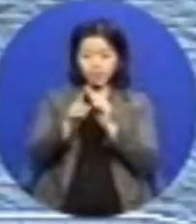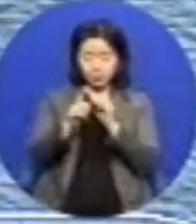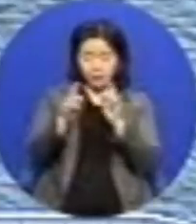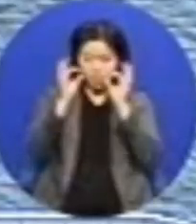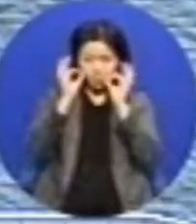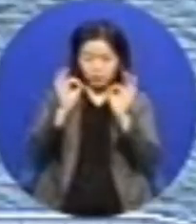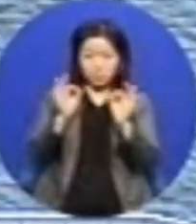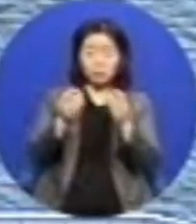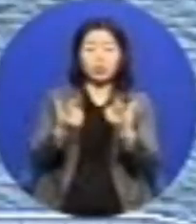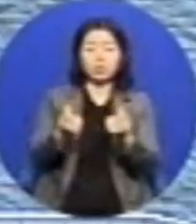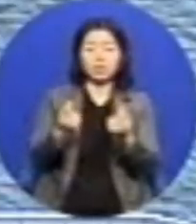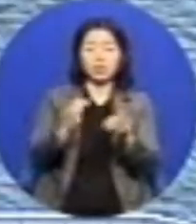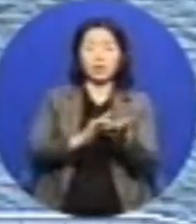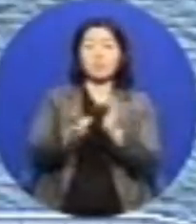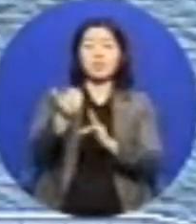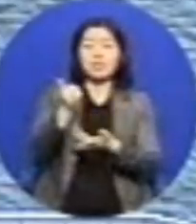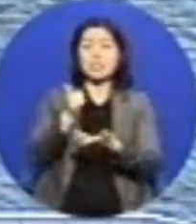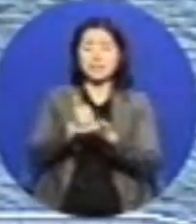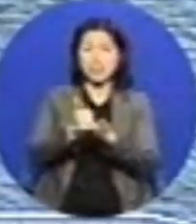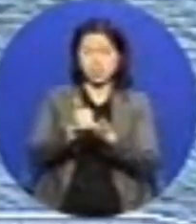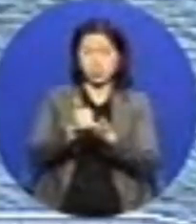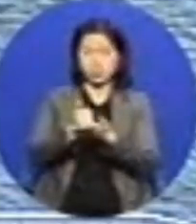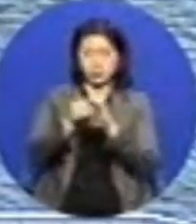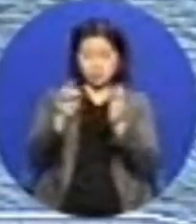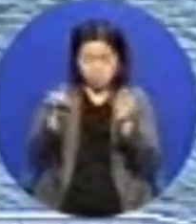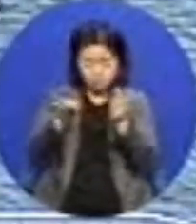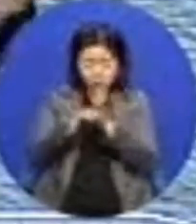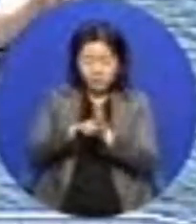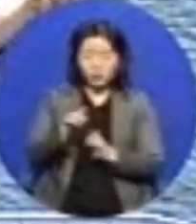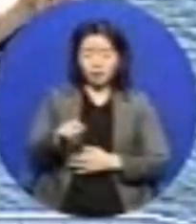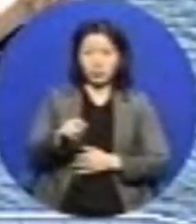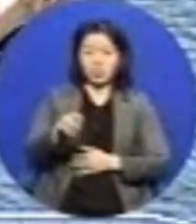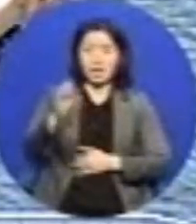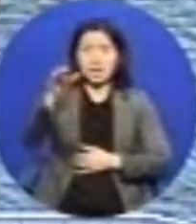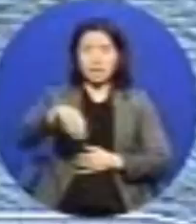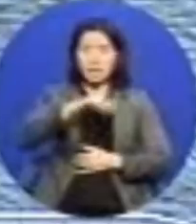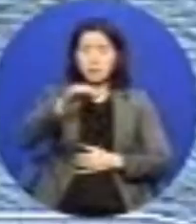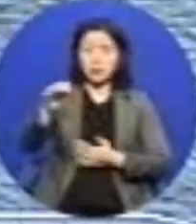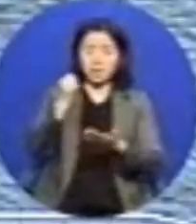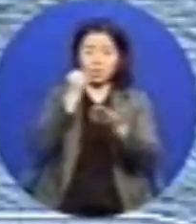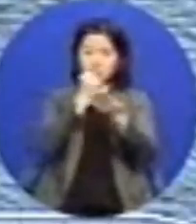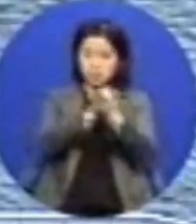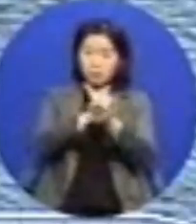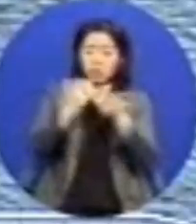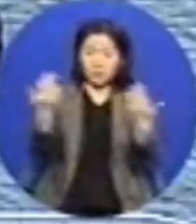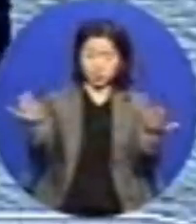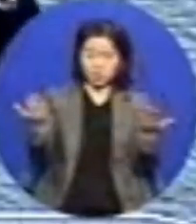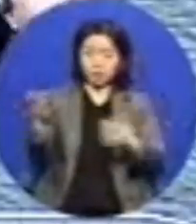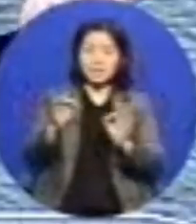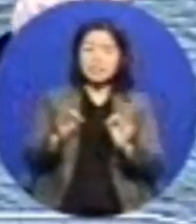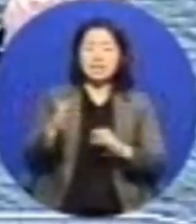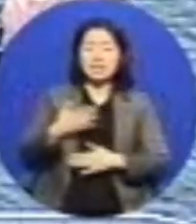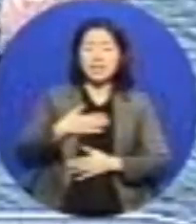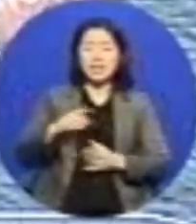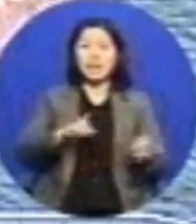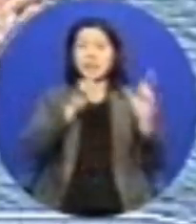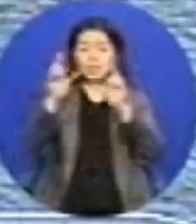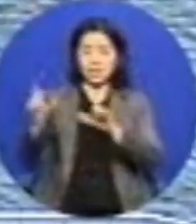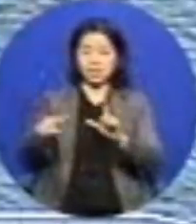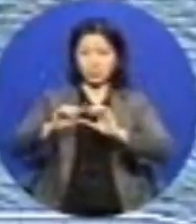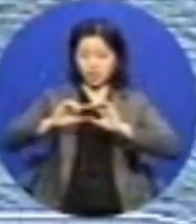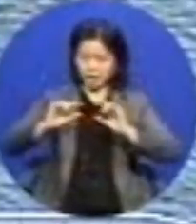믿는다는 것은 내가 그리스도와 함께 십자가에 못 박혔고 이제는 내가 사는 것이 아니고